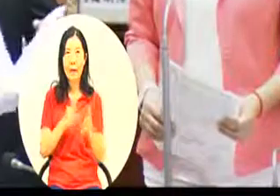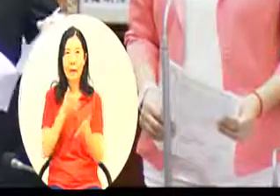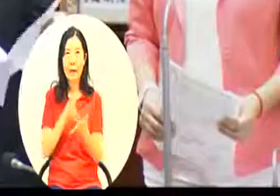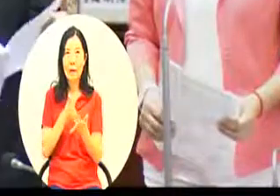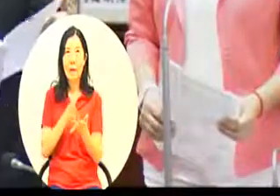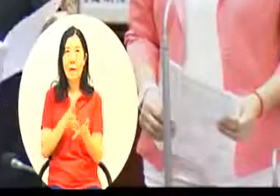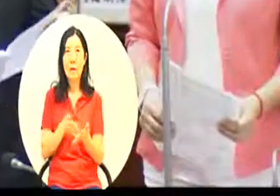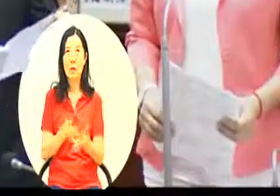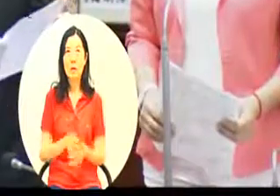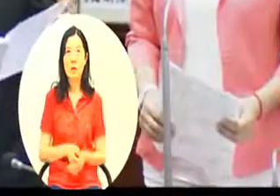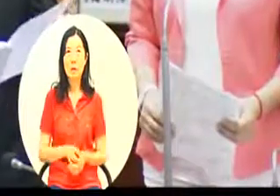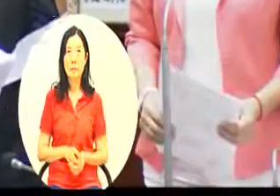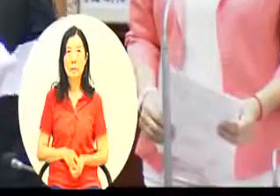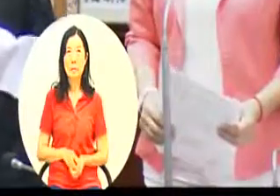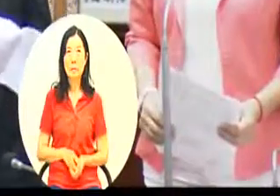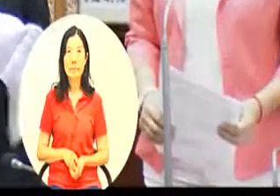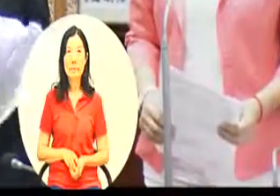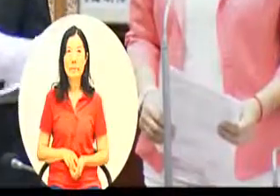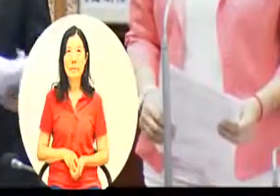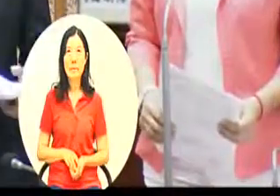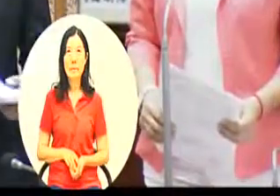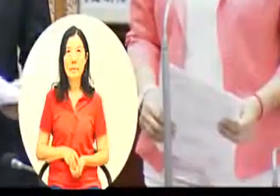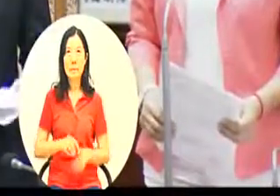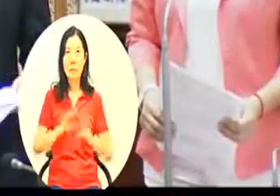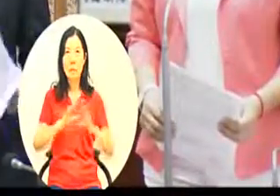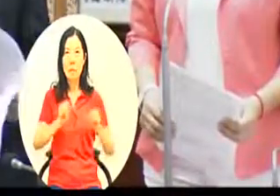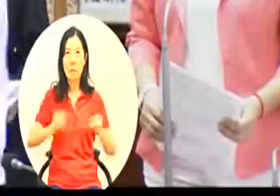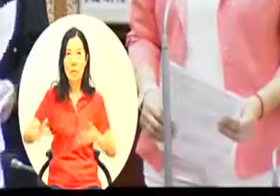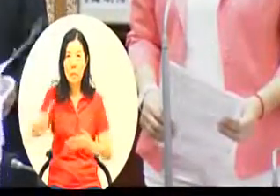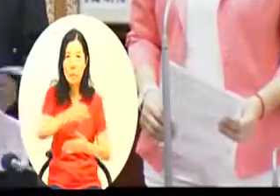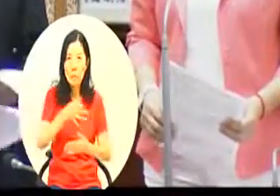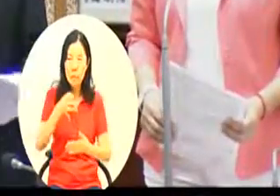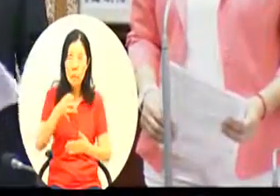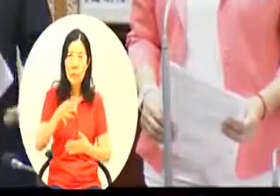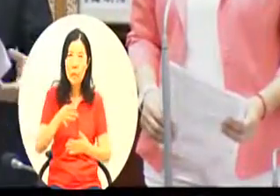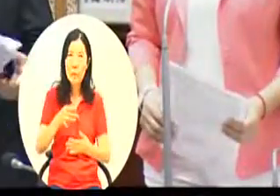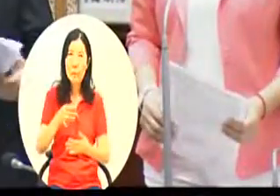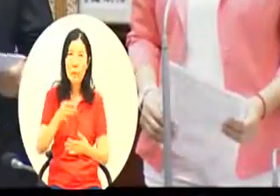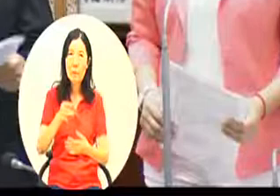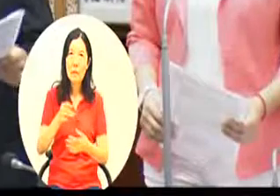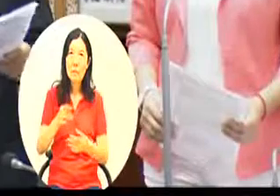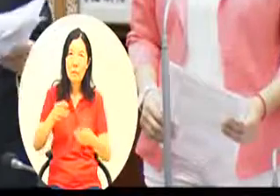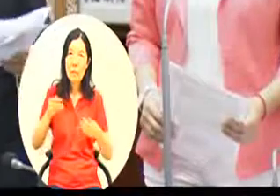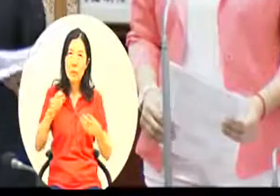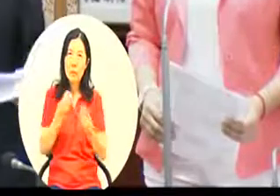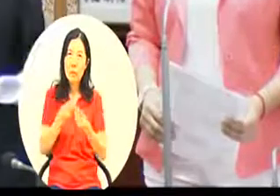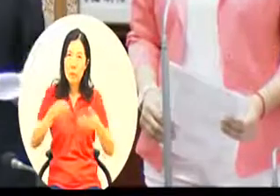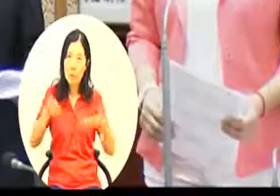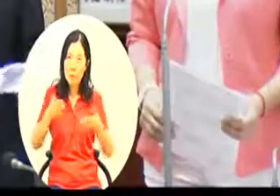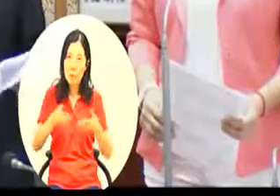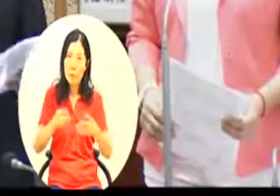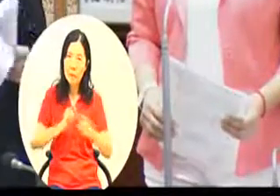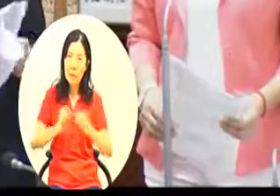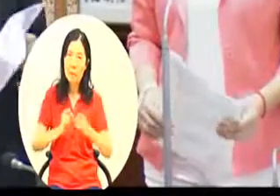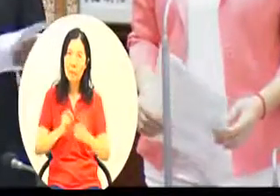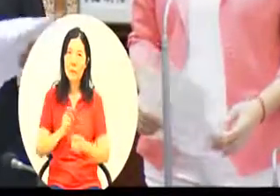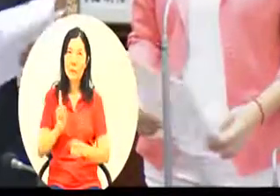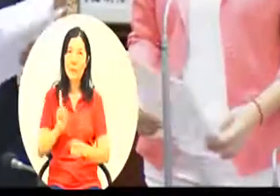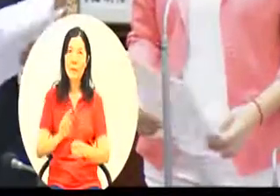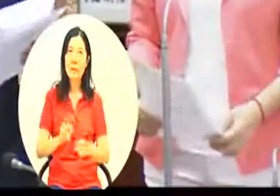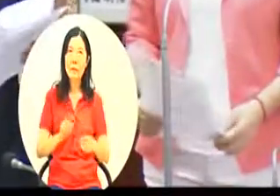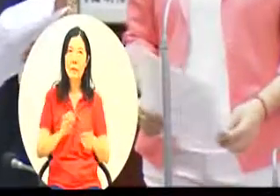上 它是征收土地的费用，然后我们上面怎么新建、怎么规划呢？ 是，就是说我们从民